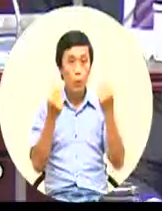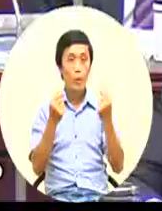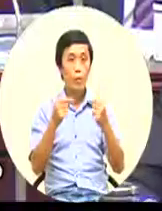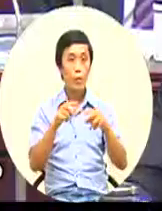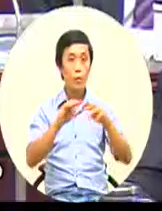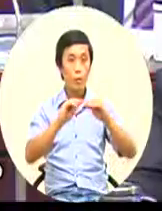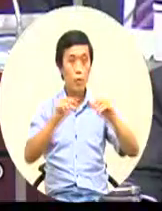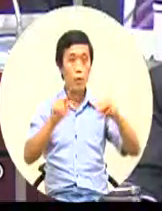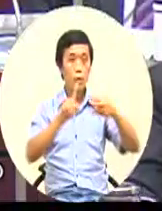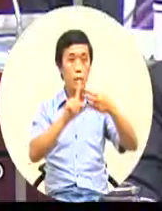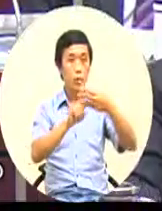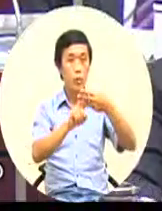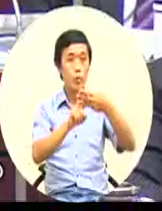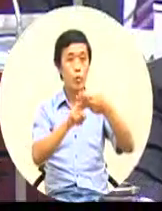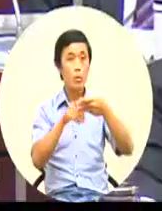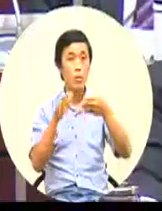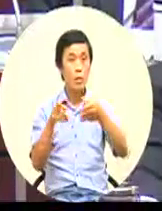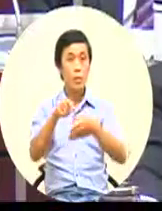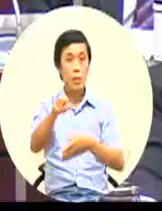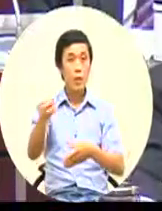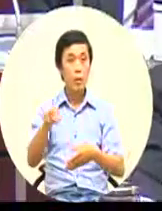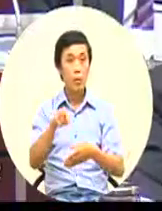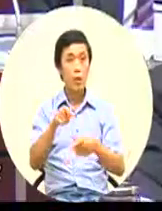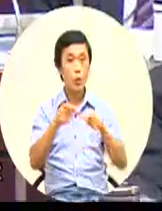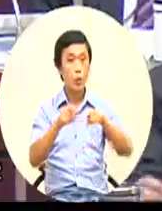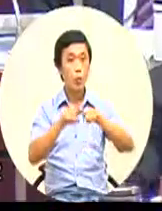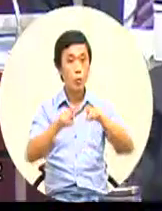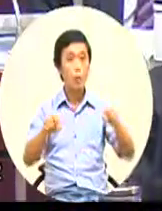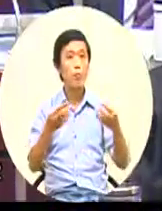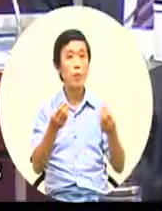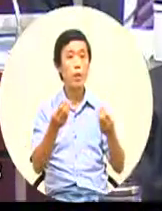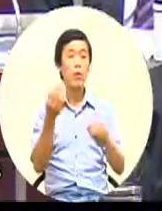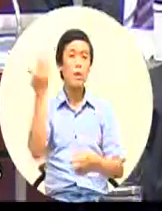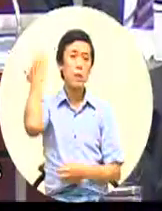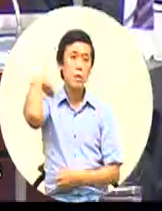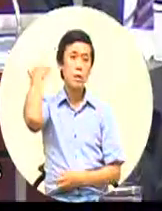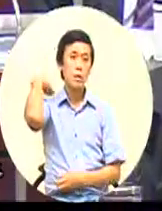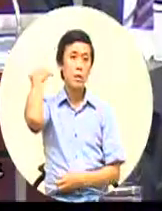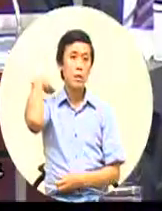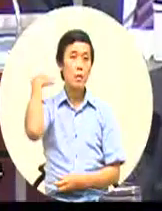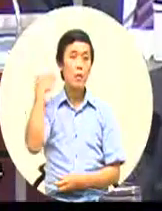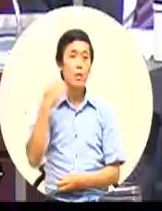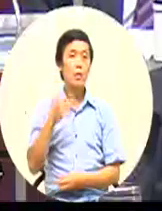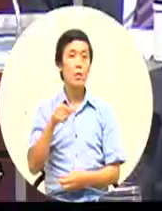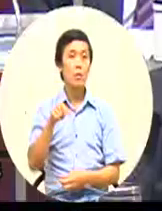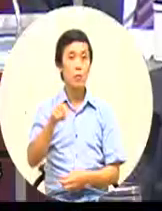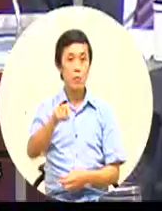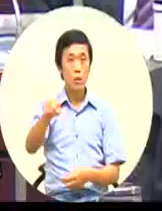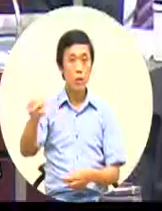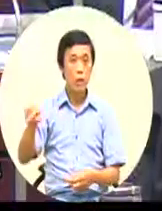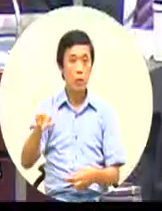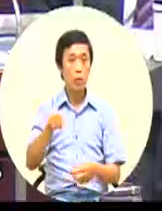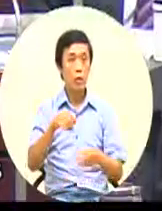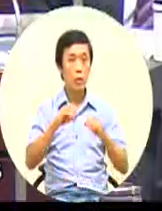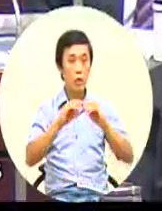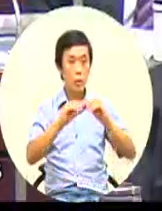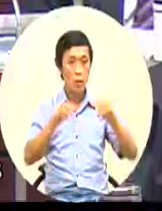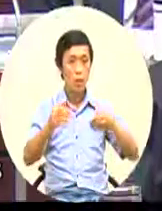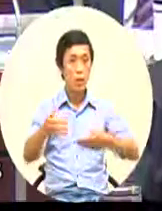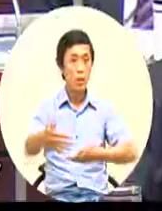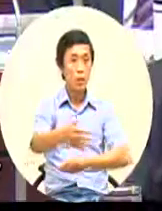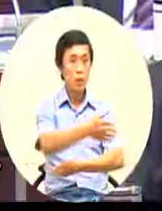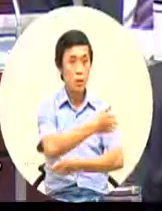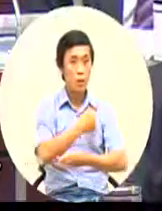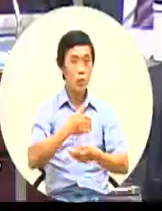主对他们来说确实是很不公平，早年的这些他们的征收，不过